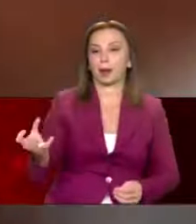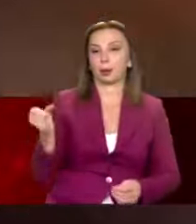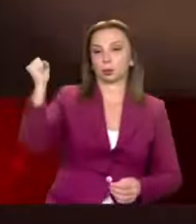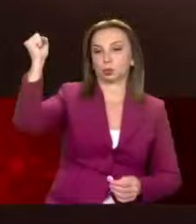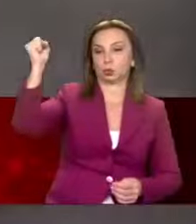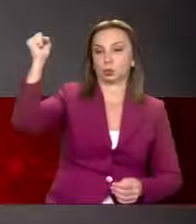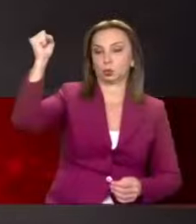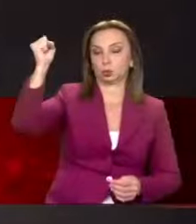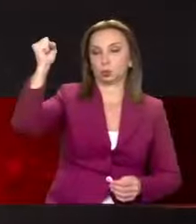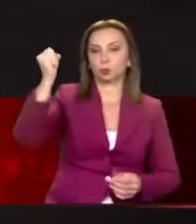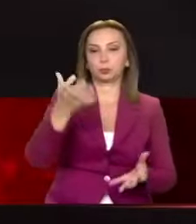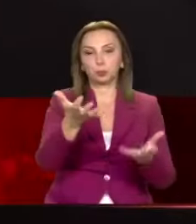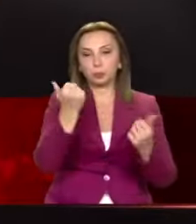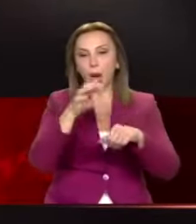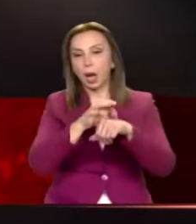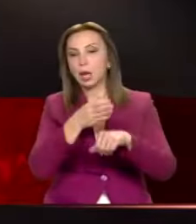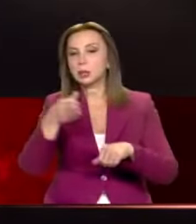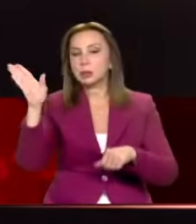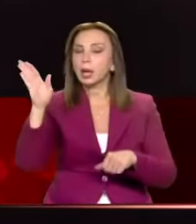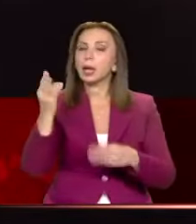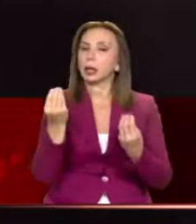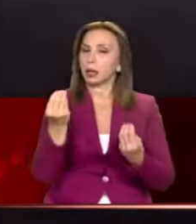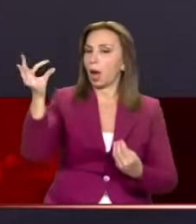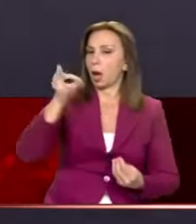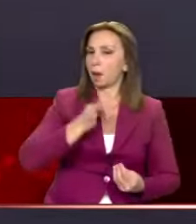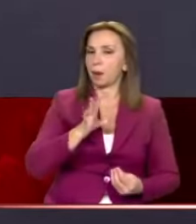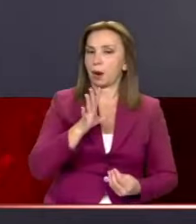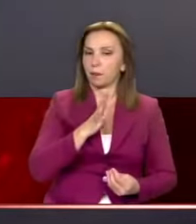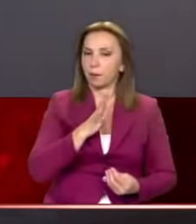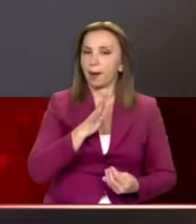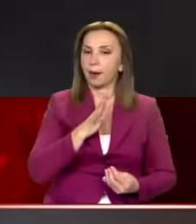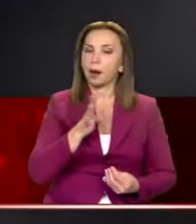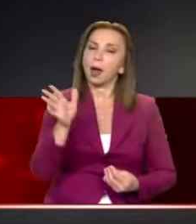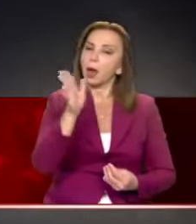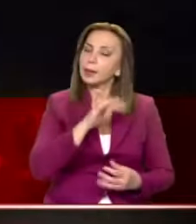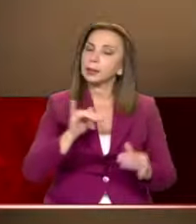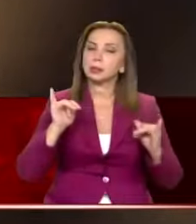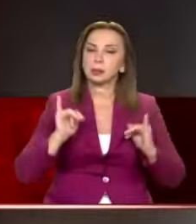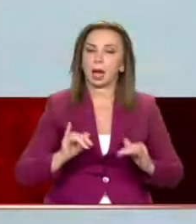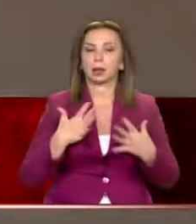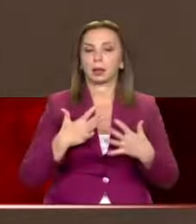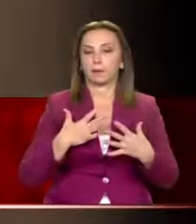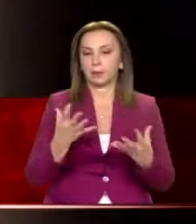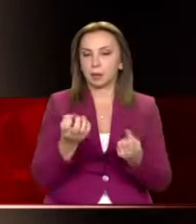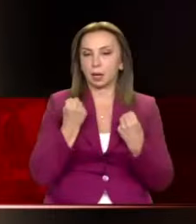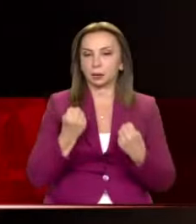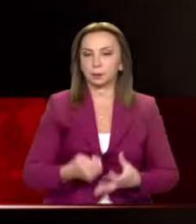ben hastaneye kaldırılan anne ve kızdan iyi haber gelince de herkes rahat bir nefes aldı Yım ne olur ya